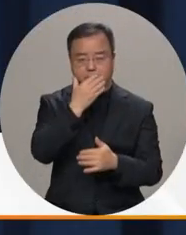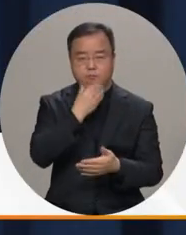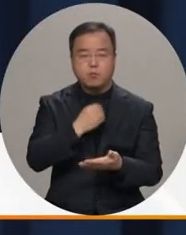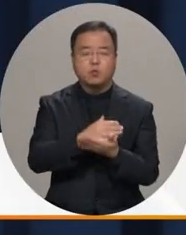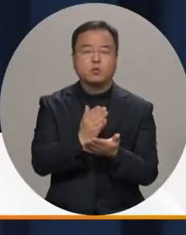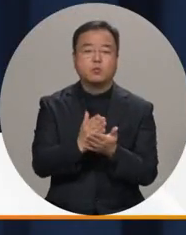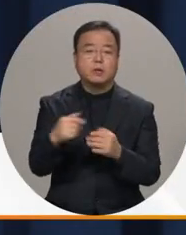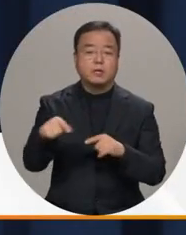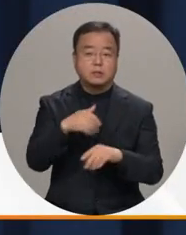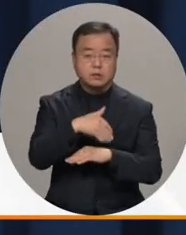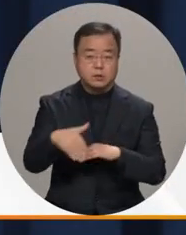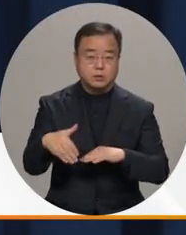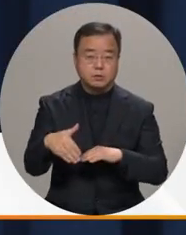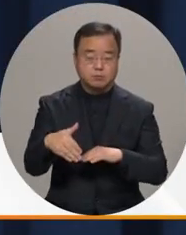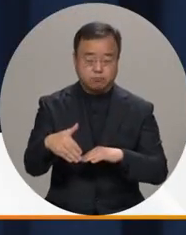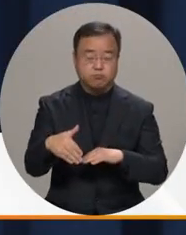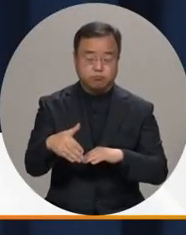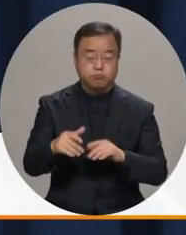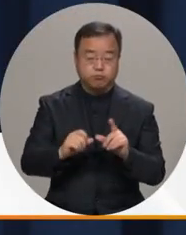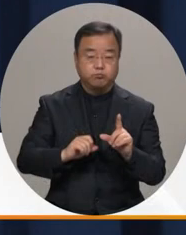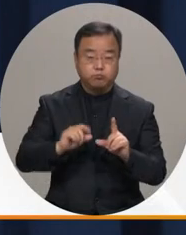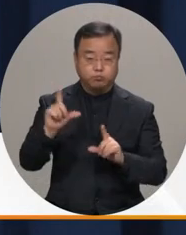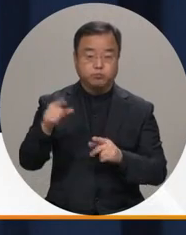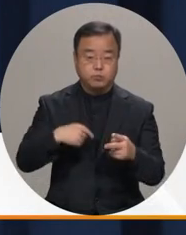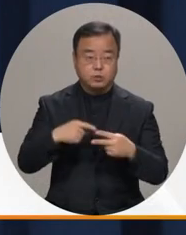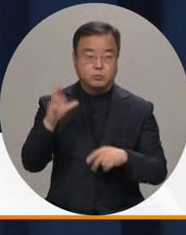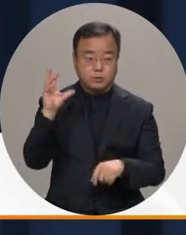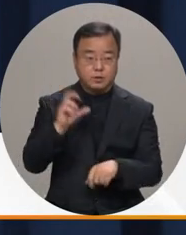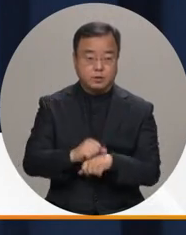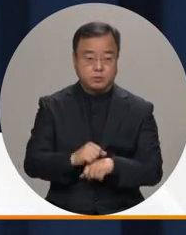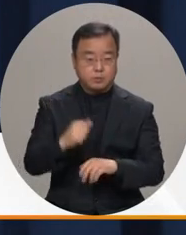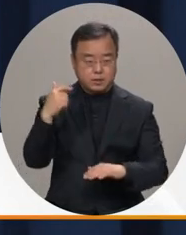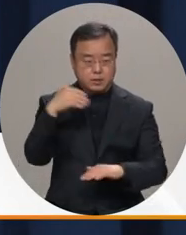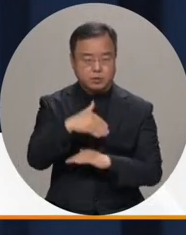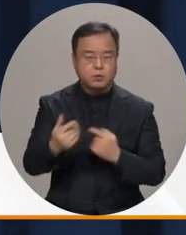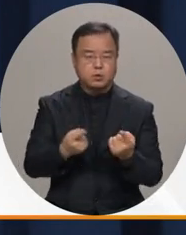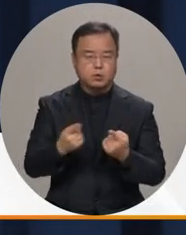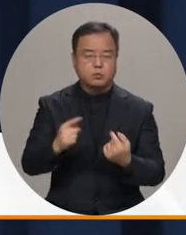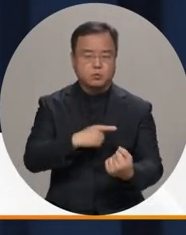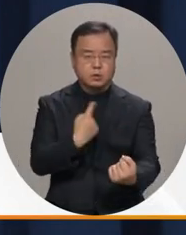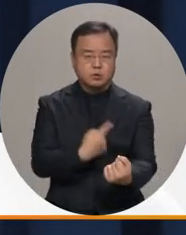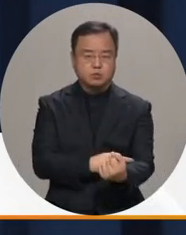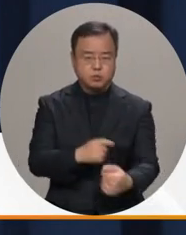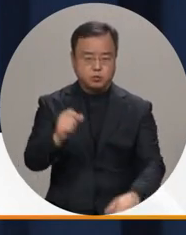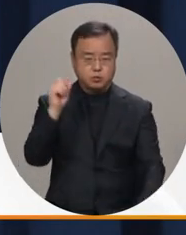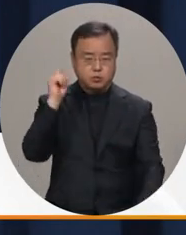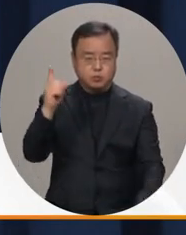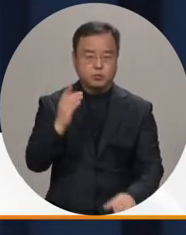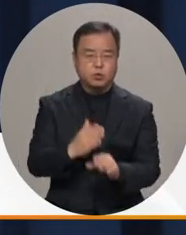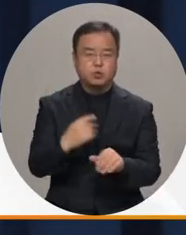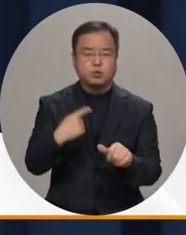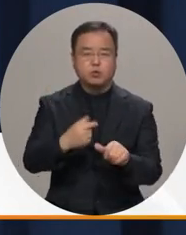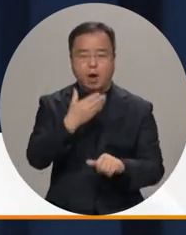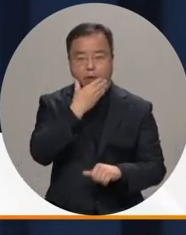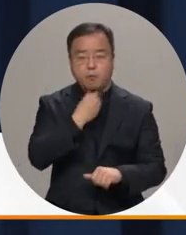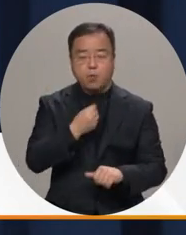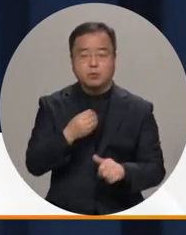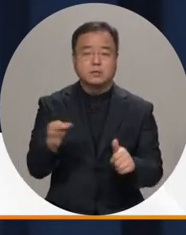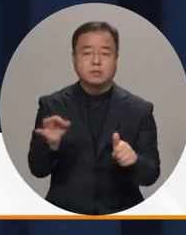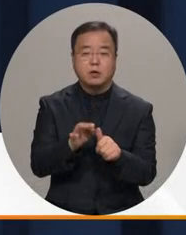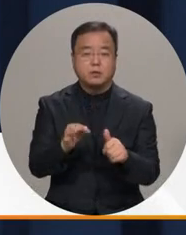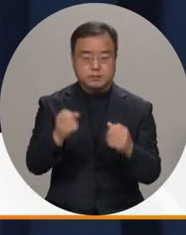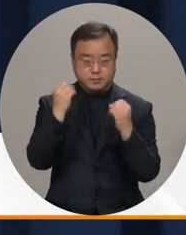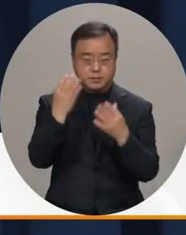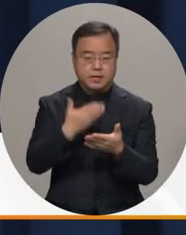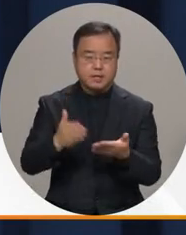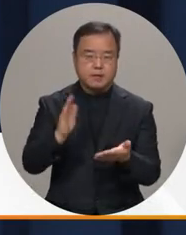정책 전반에 대한 이해가 깊고 기획조정 역량이 탁월해서 교육, 복지, 연금 개혁을 속도감